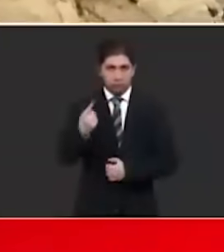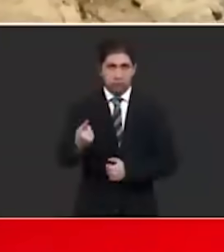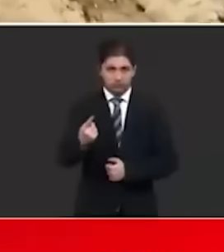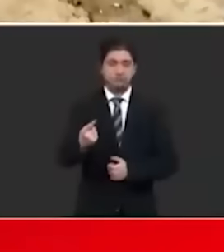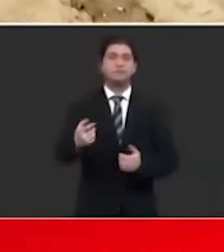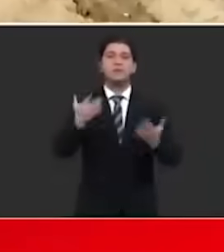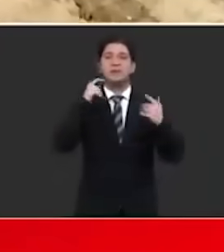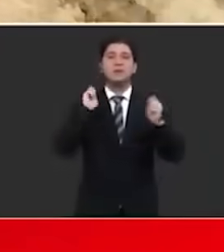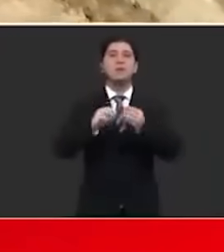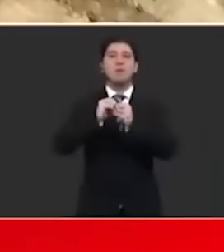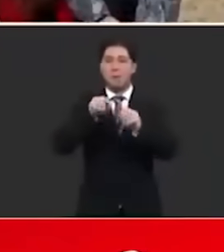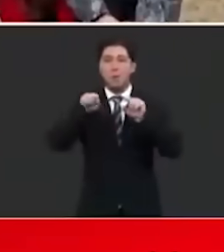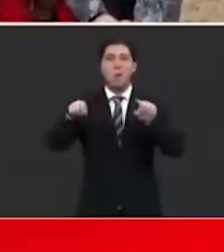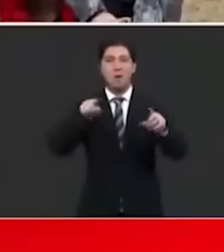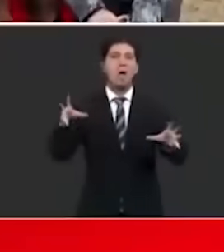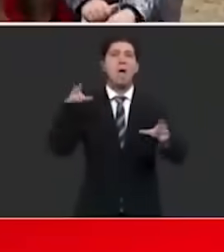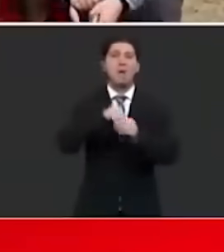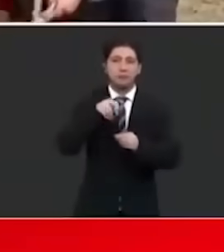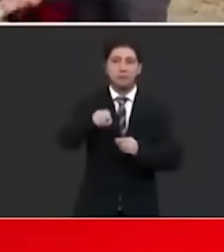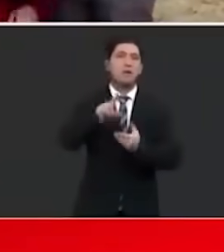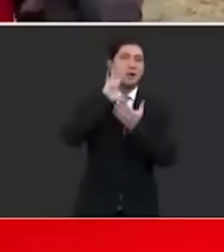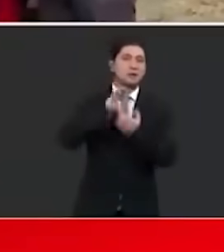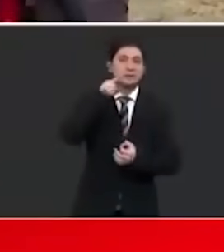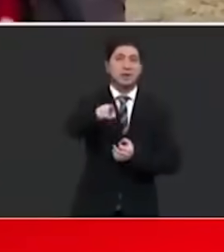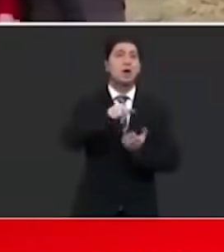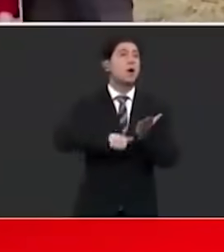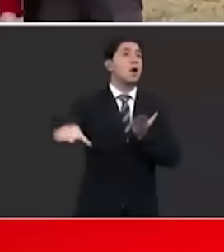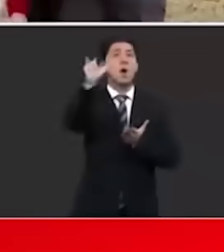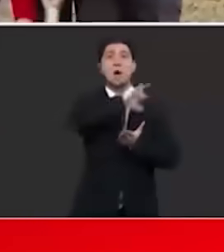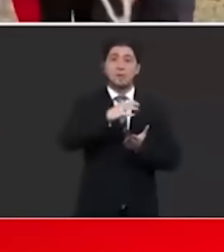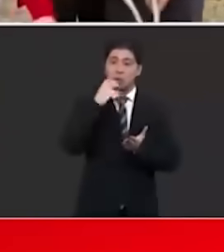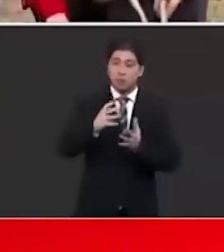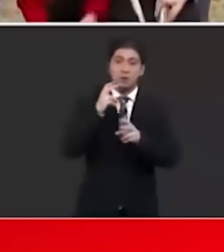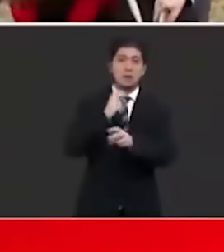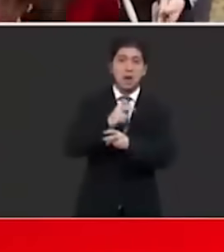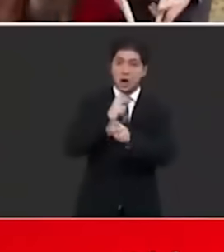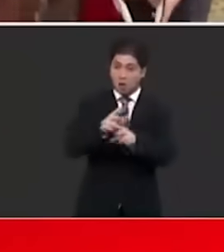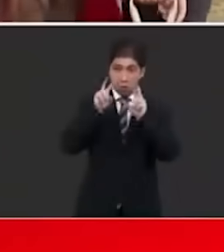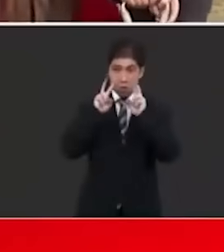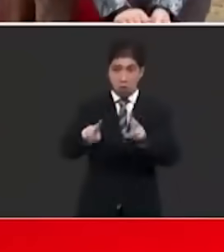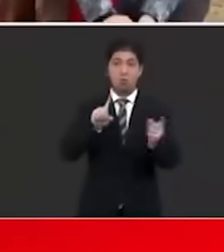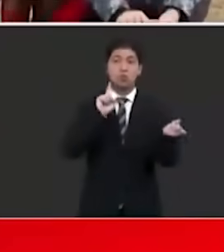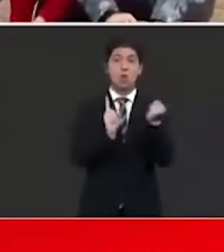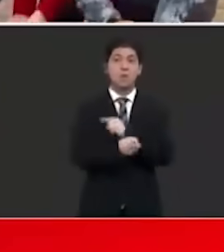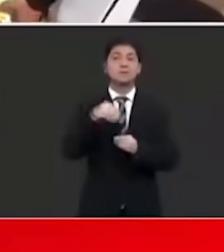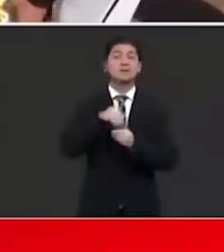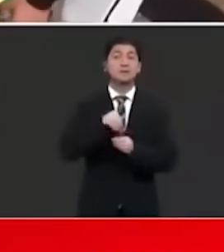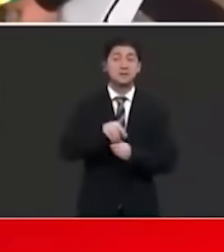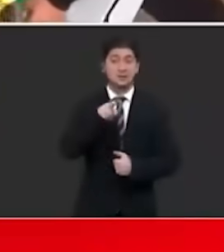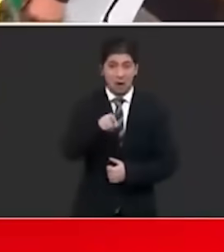iklim değişikliğinin tüm insanlığın bekasını tehdit eder boyutlara ulaştığı bir dönemde